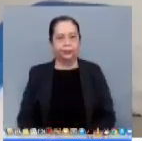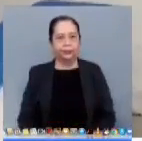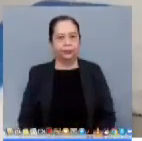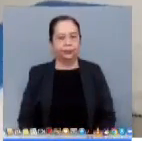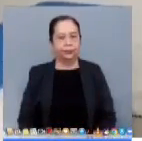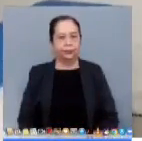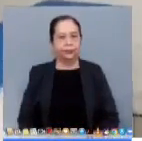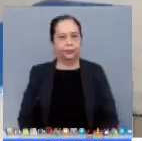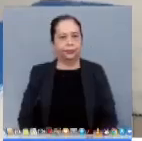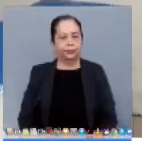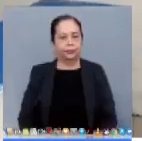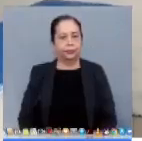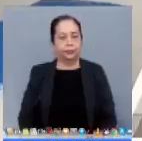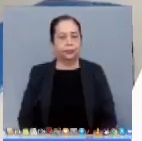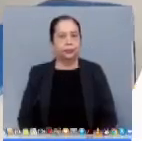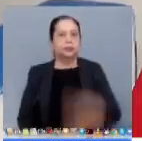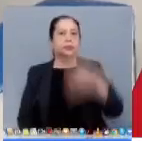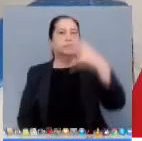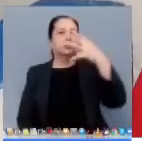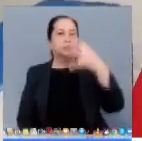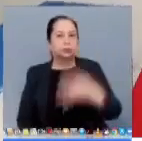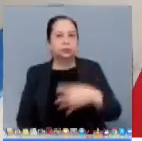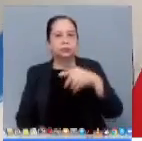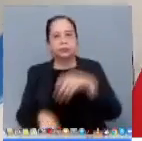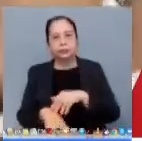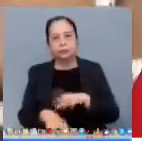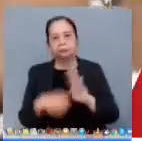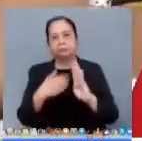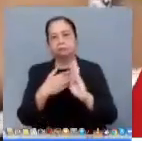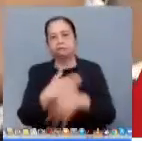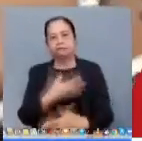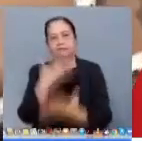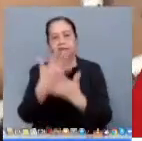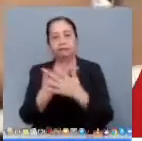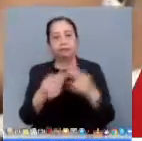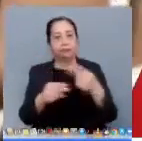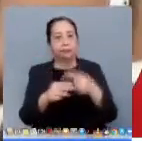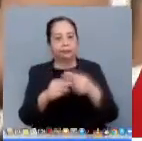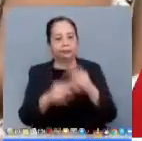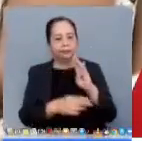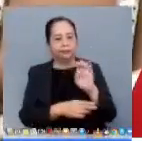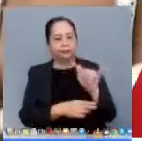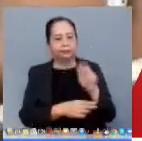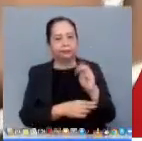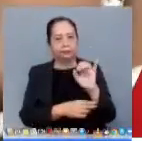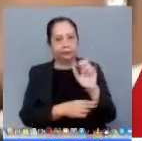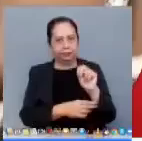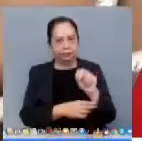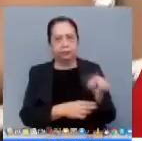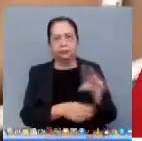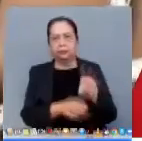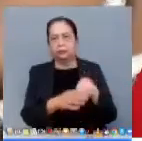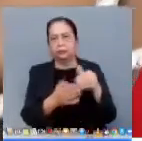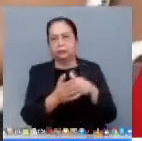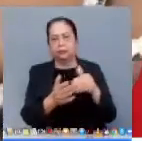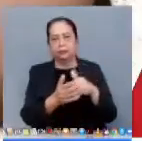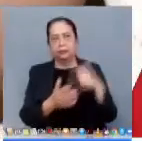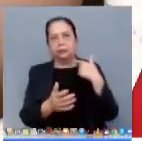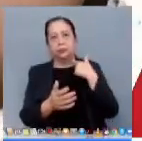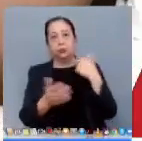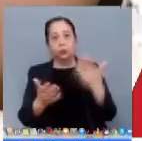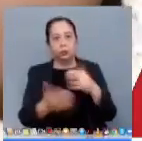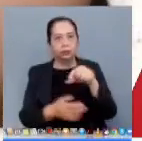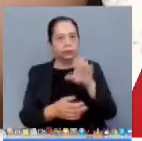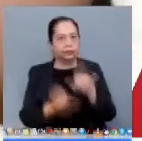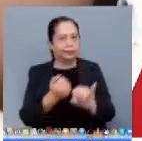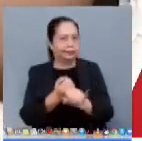Sa pang-apat na pagkakataon, balikulungan si Benjamin Pajardo na sangkot umano sa pang-hold up ng mga pampasaherong jeep sa Quezon City.